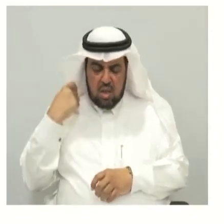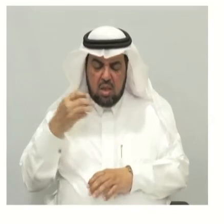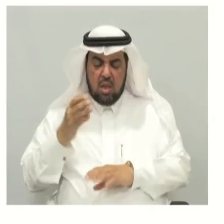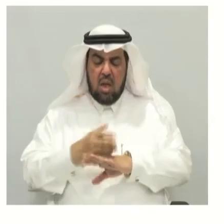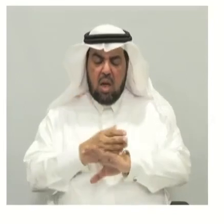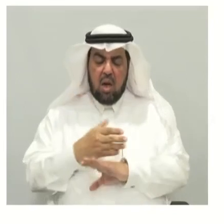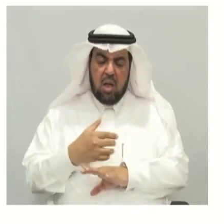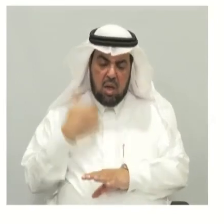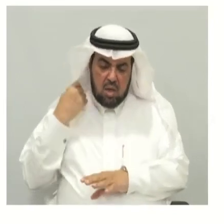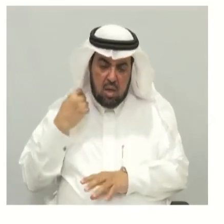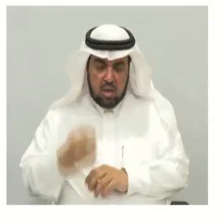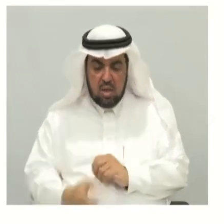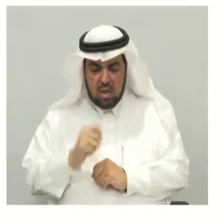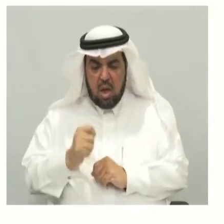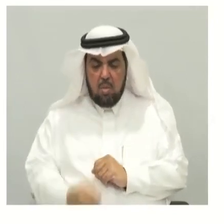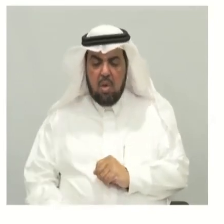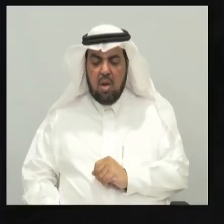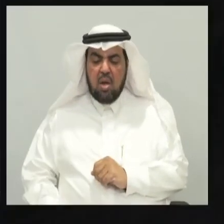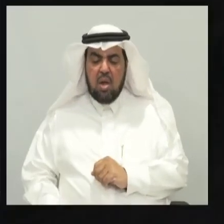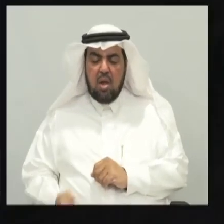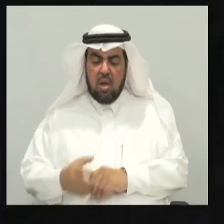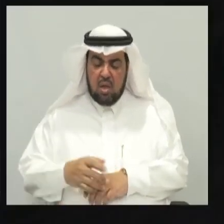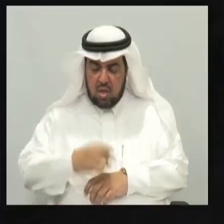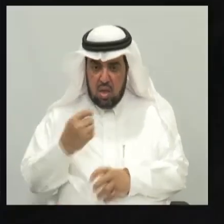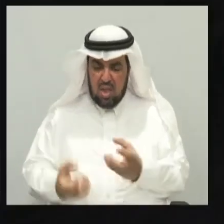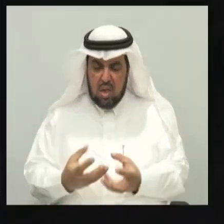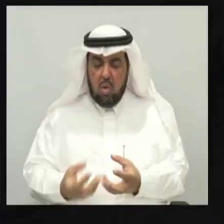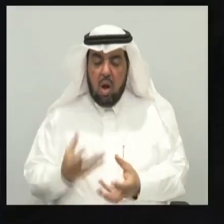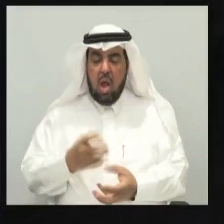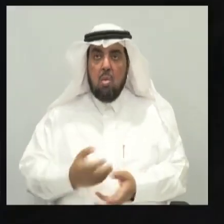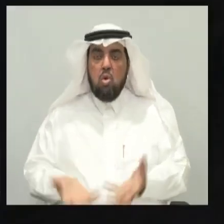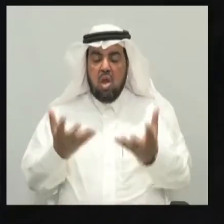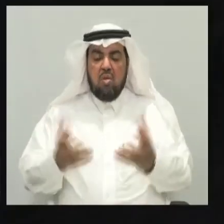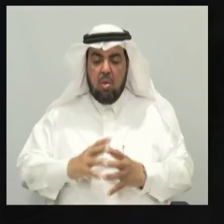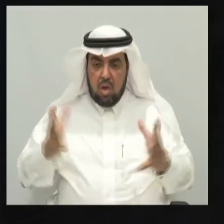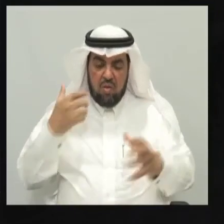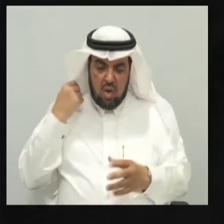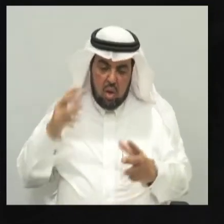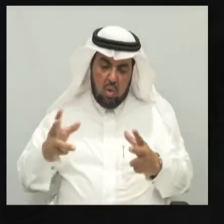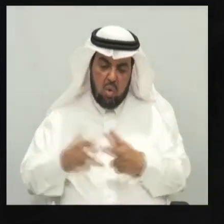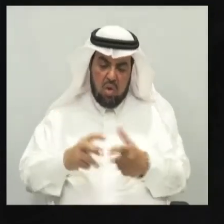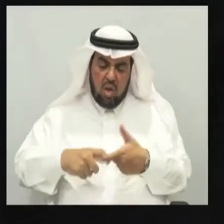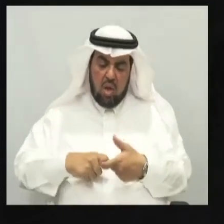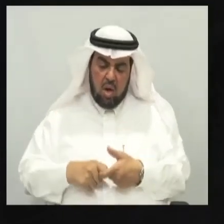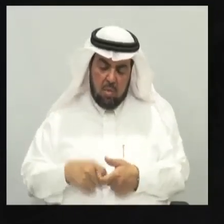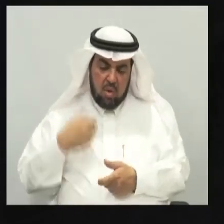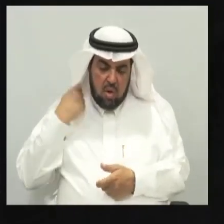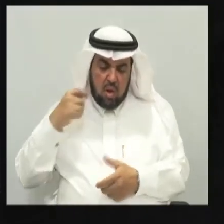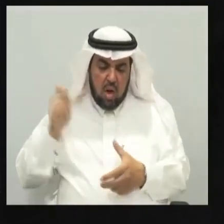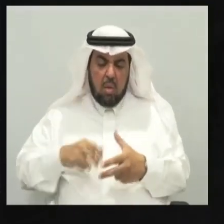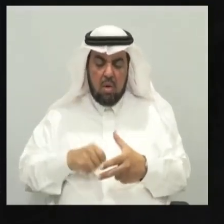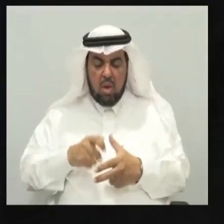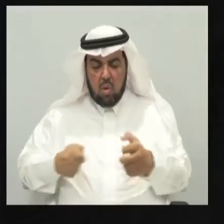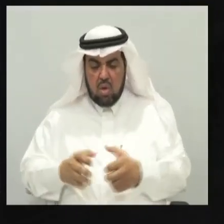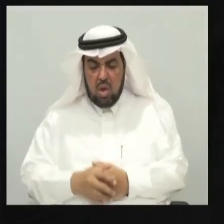الصلبة، درجة حرارتها ماذا؟ درجة انصهار والغليان مرتفعة، توصل التيار والكهربائي، قابلة للطرق